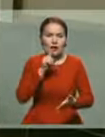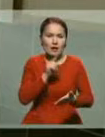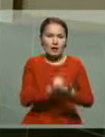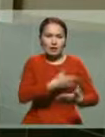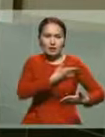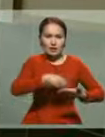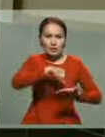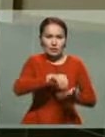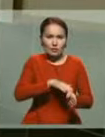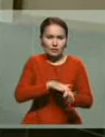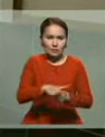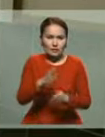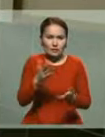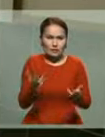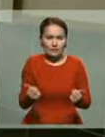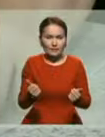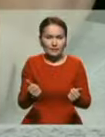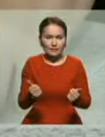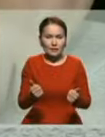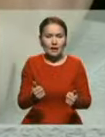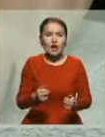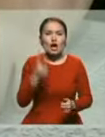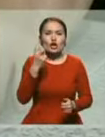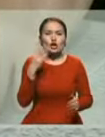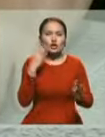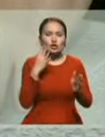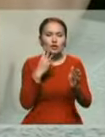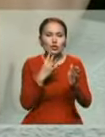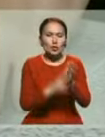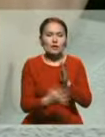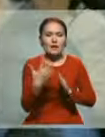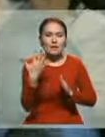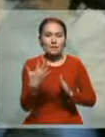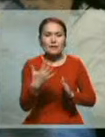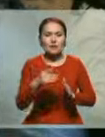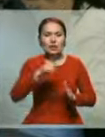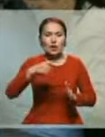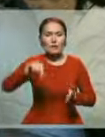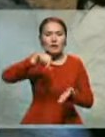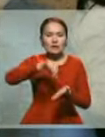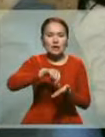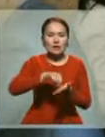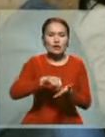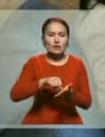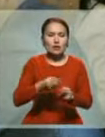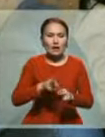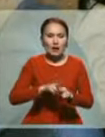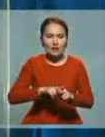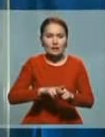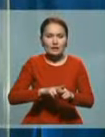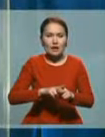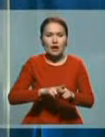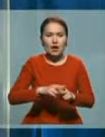өткізіп жатыр деуге толық негіз бар. Өйткені нөмір 295-ші сайлау учаскесінде 978 сайлаушы болса, дәл осы